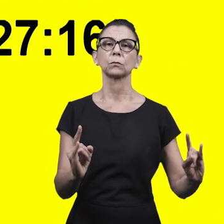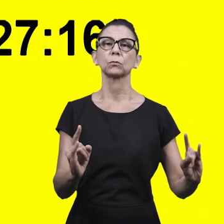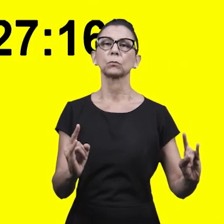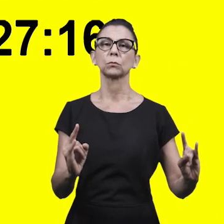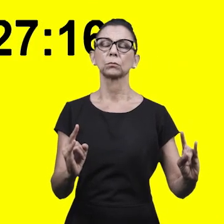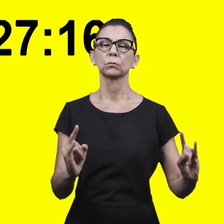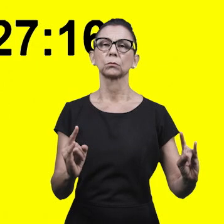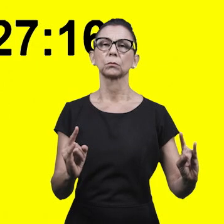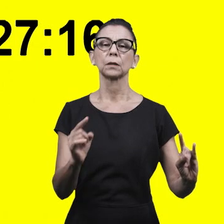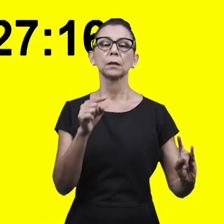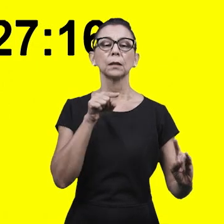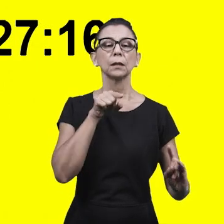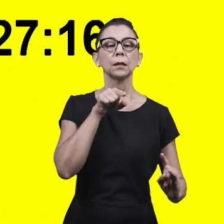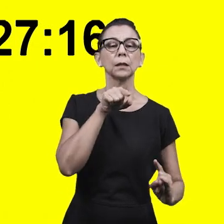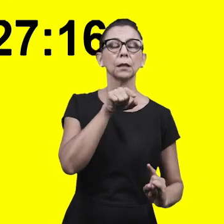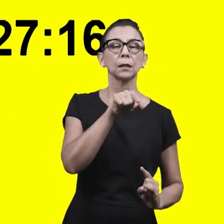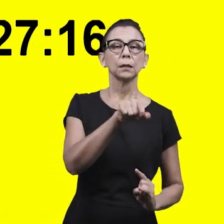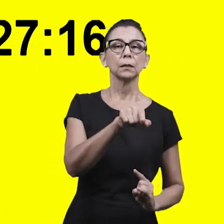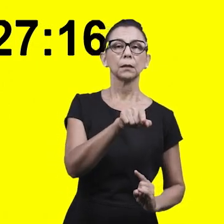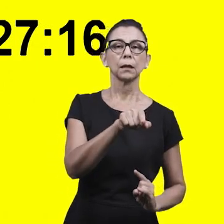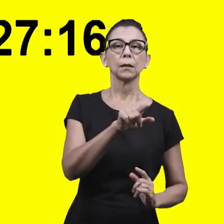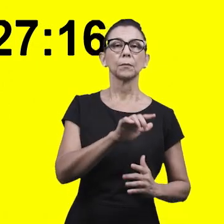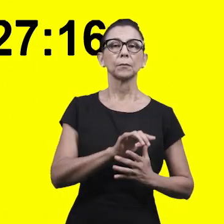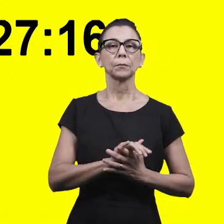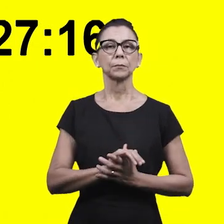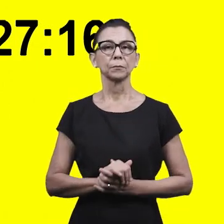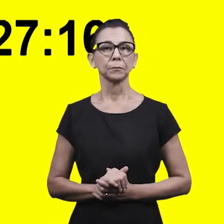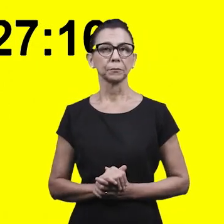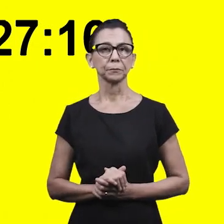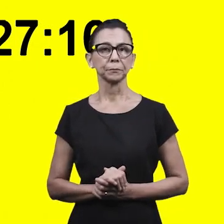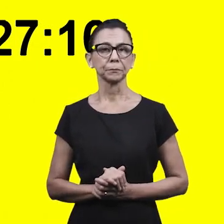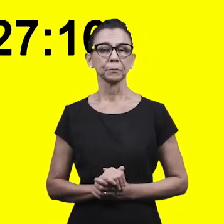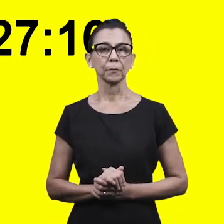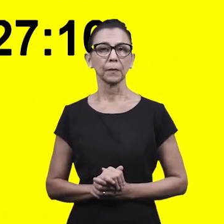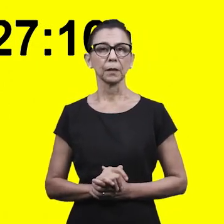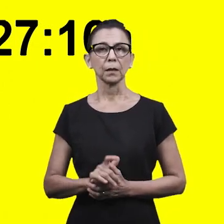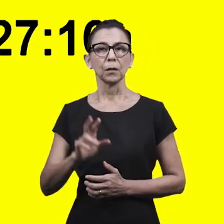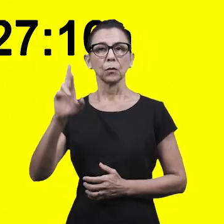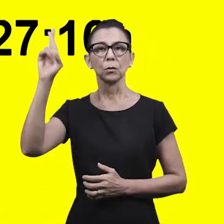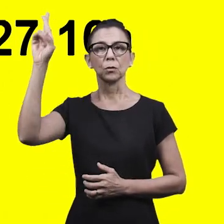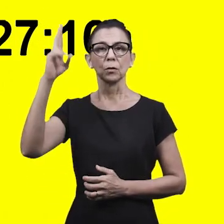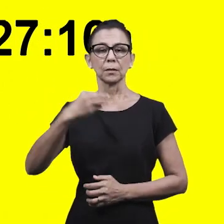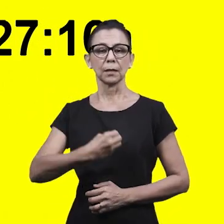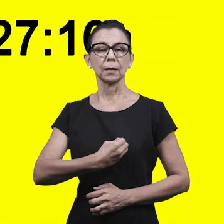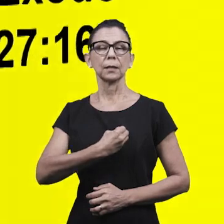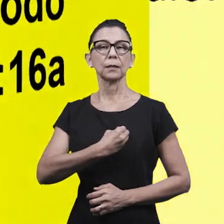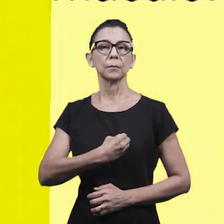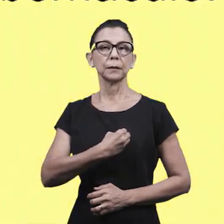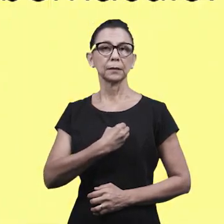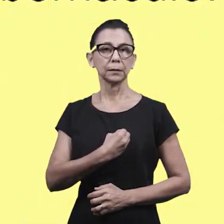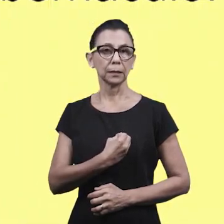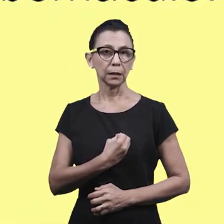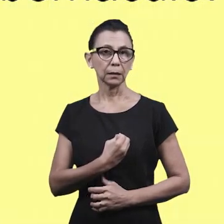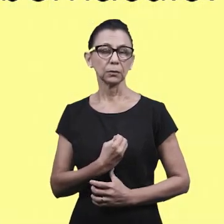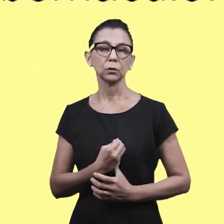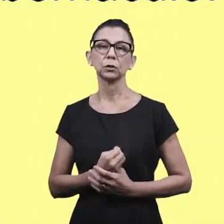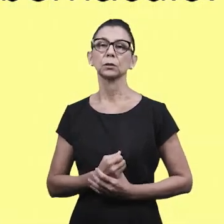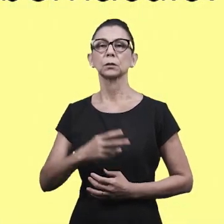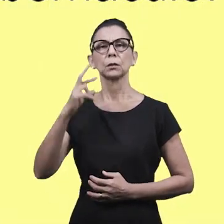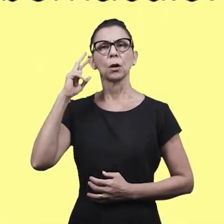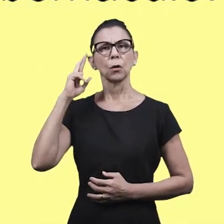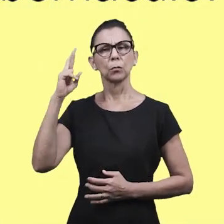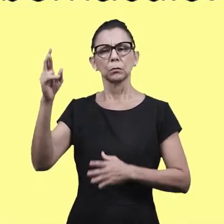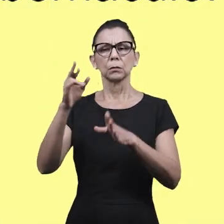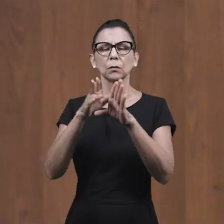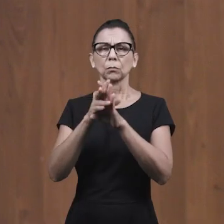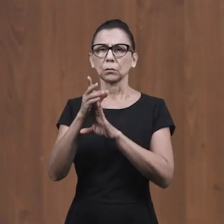le désir du Seigneur a toujours été d'habiter au milieu de son peuple. C'est pour cela qu'il a orienté que les